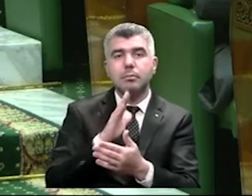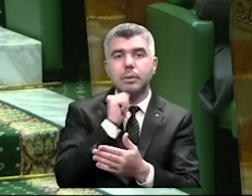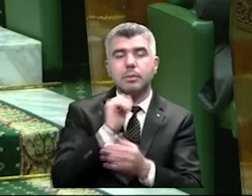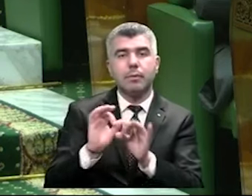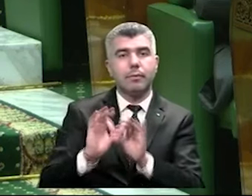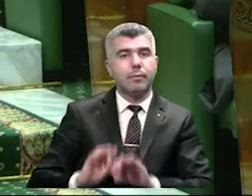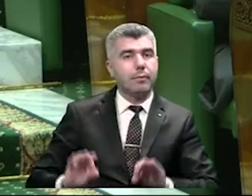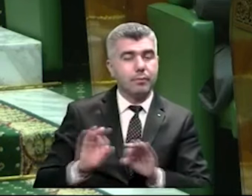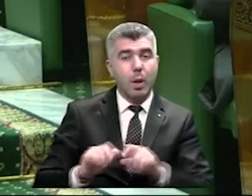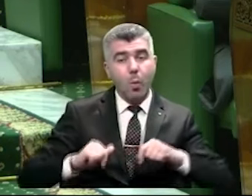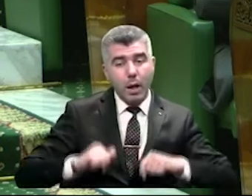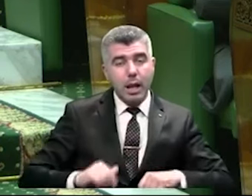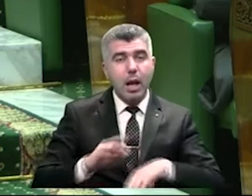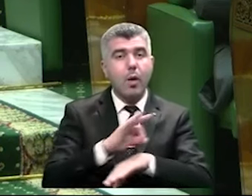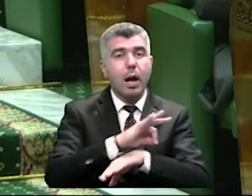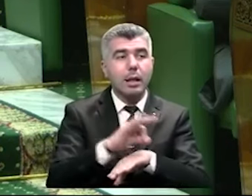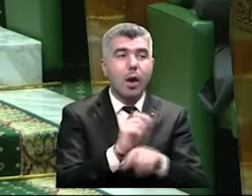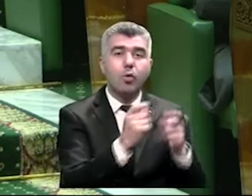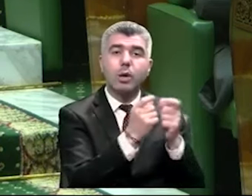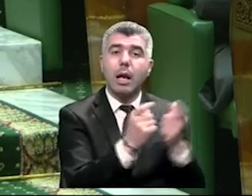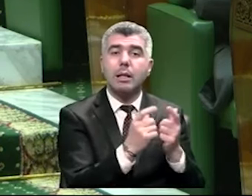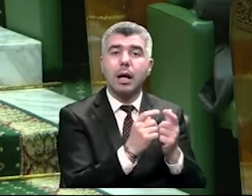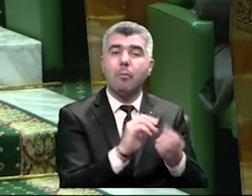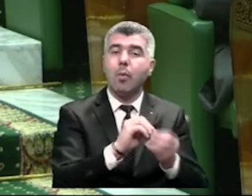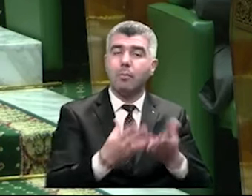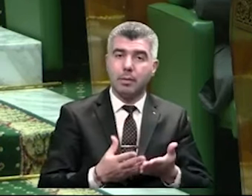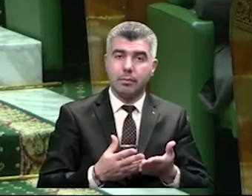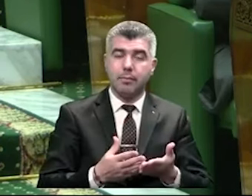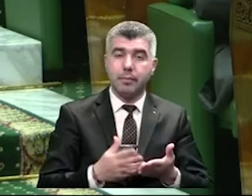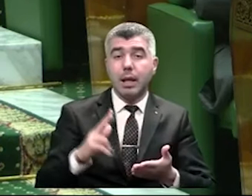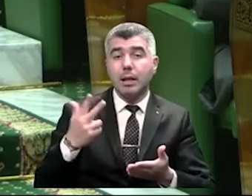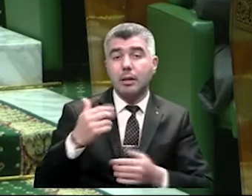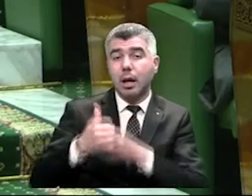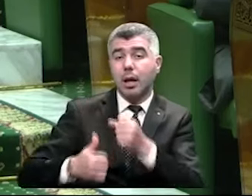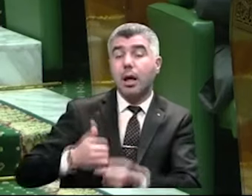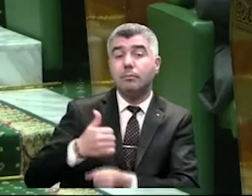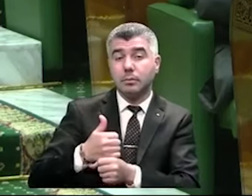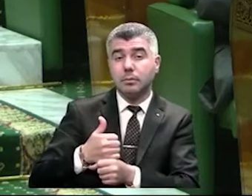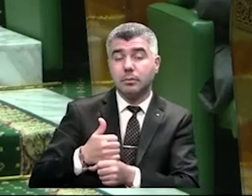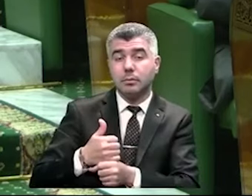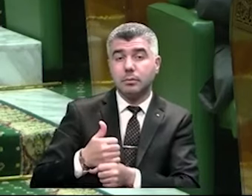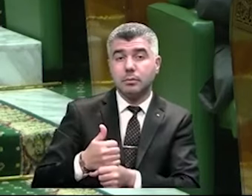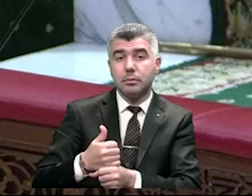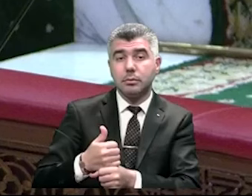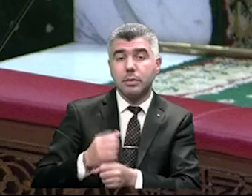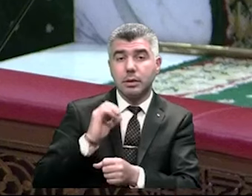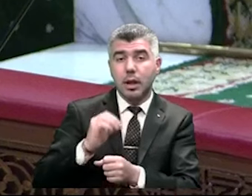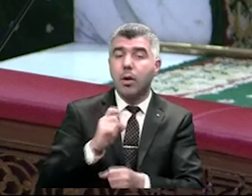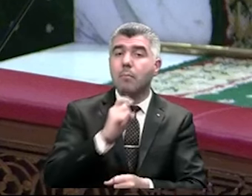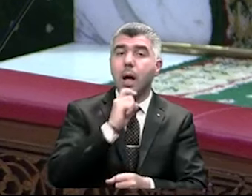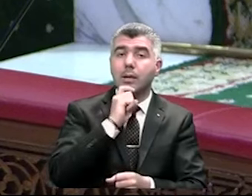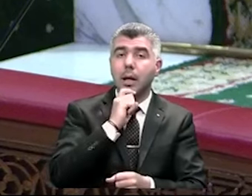ديالكم للادارات ديالكم والمقاولين وهنا هذا الطريق راه ثلاث سنين ملي تعطه وتريز ل الصفقه ديالها ومازال المسطره